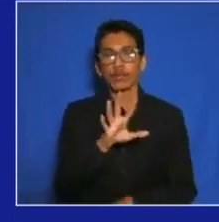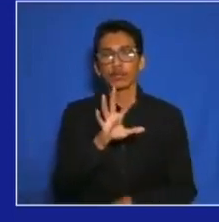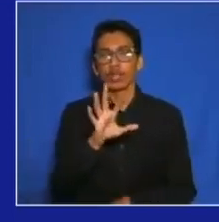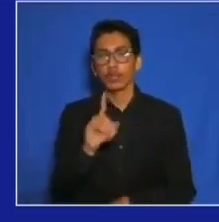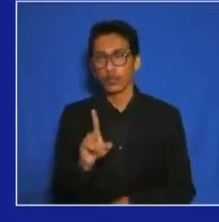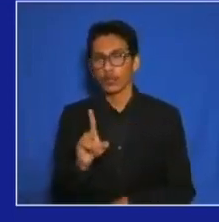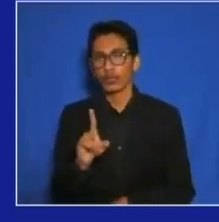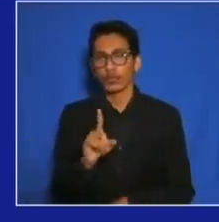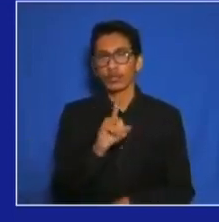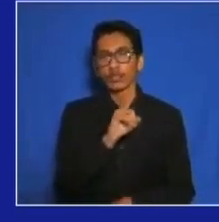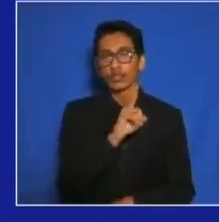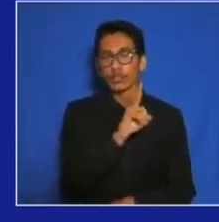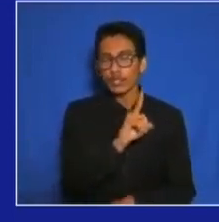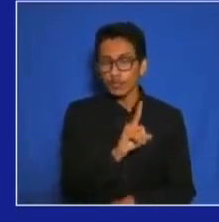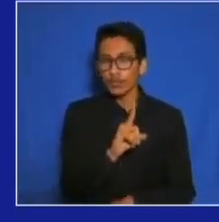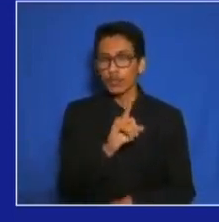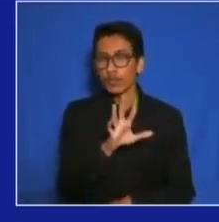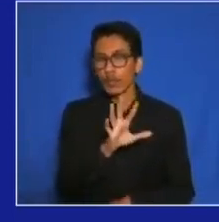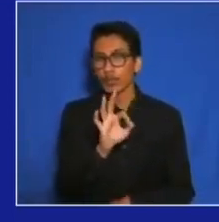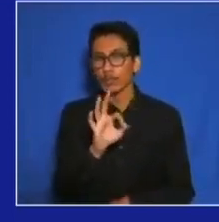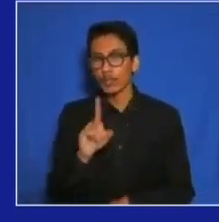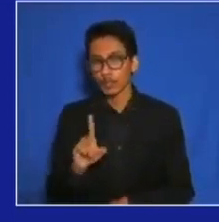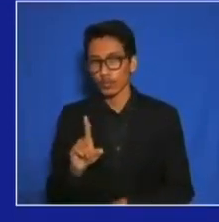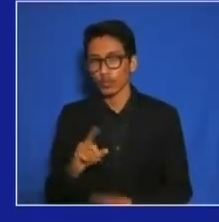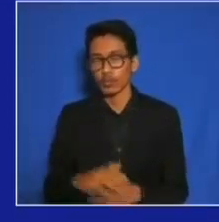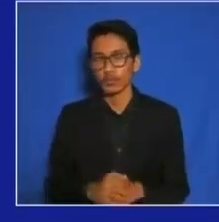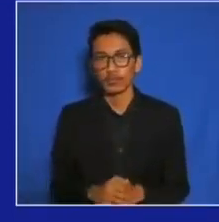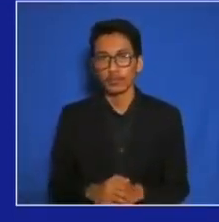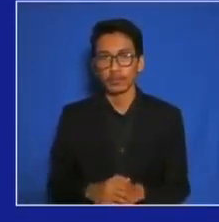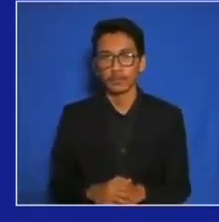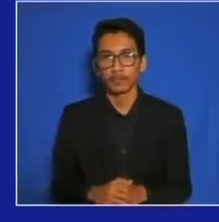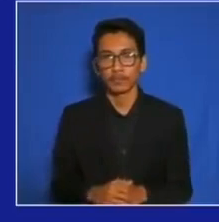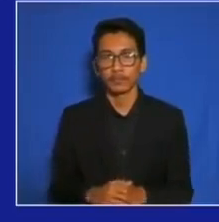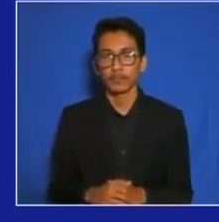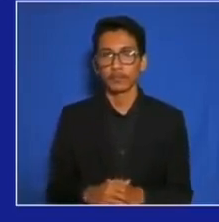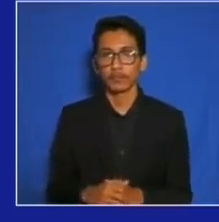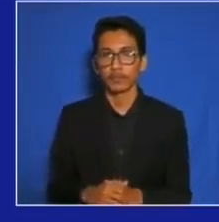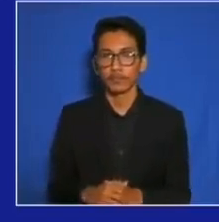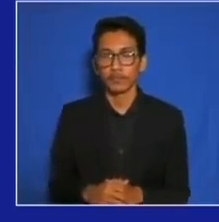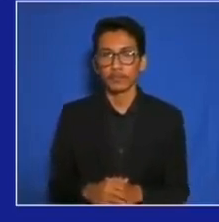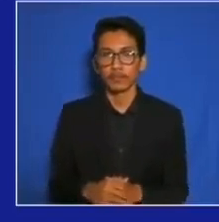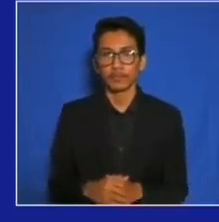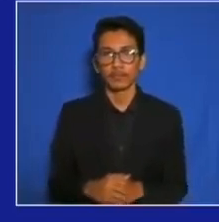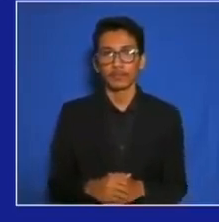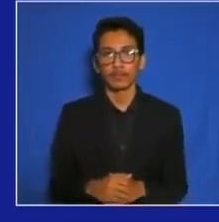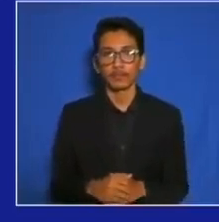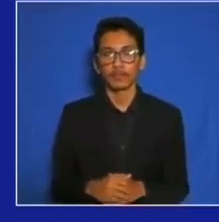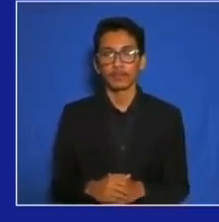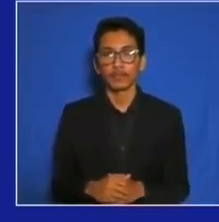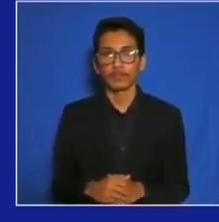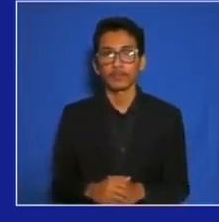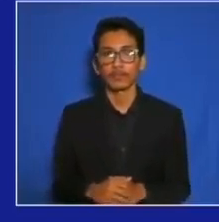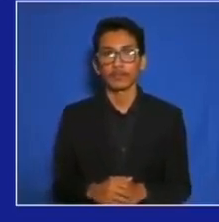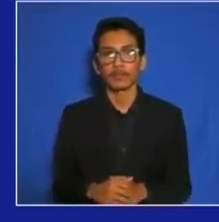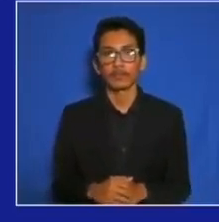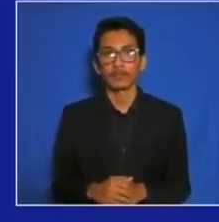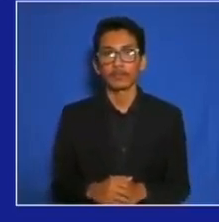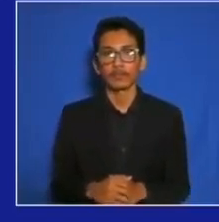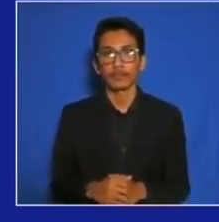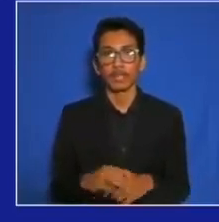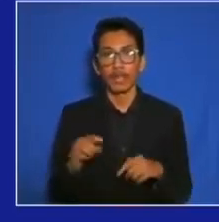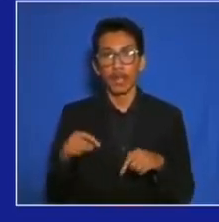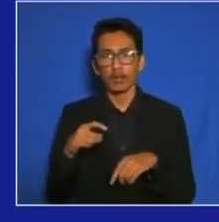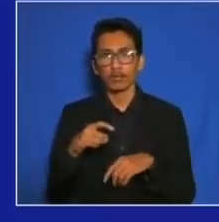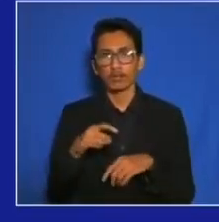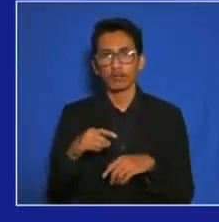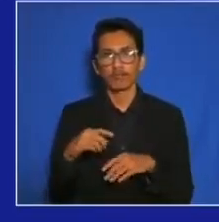Kalau kita perhatikan penambahan kasus adalah sebagai berikut. Pada periode ini sampai dengan pukul 12,